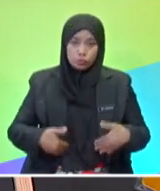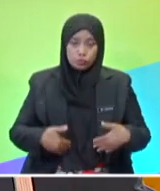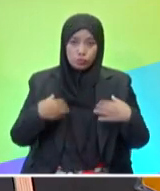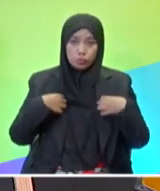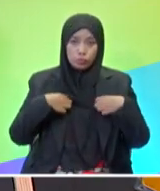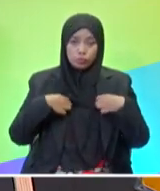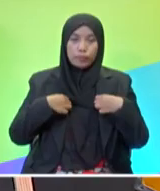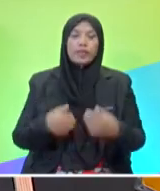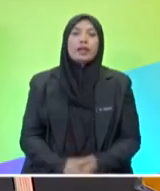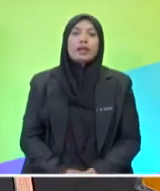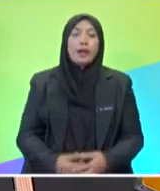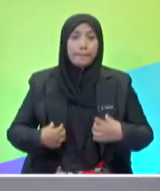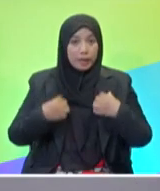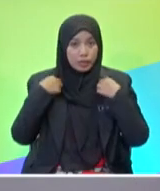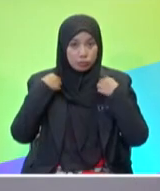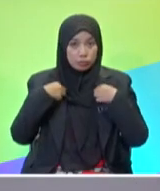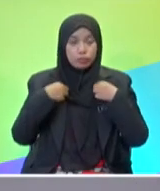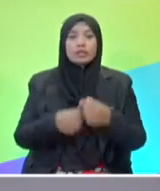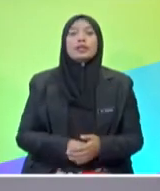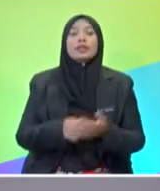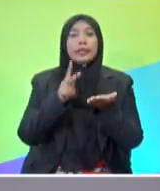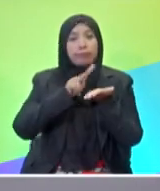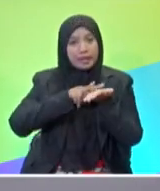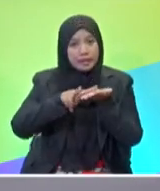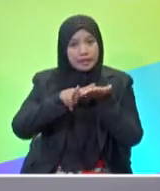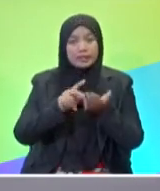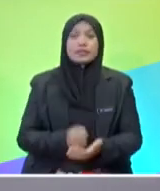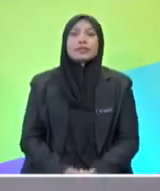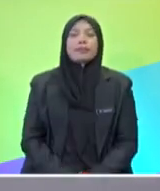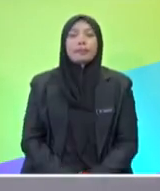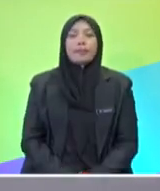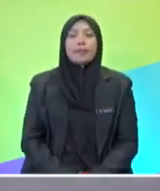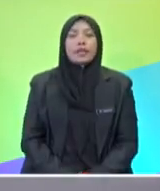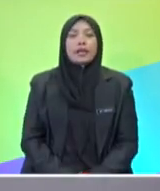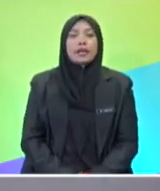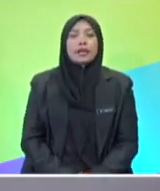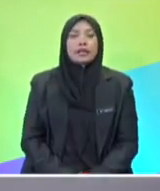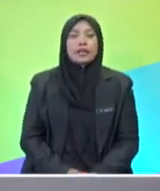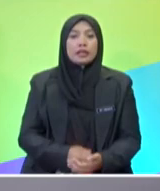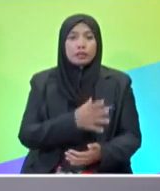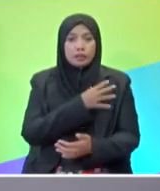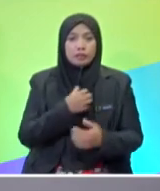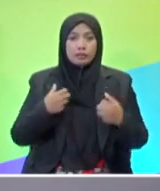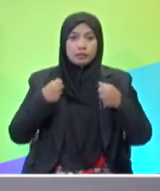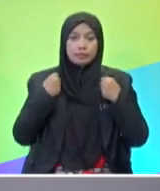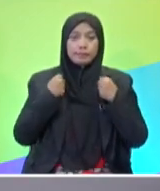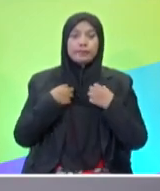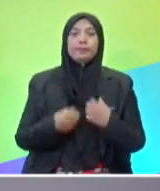baju kemas. Pakai baju yang kemas yang biar segak